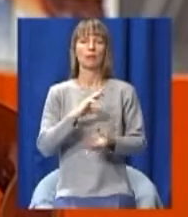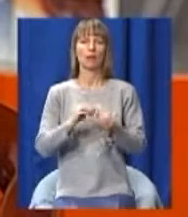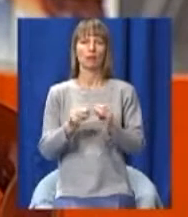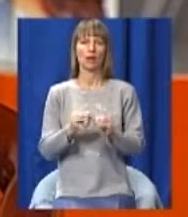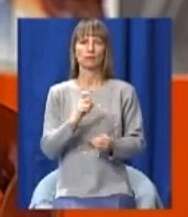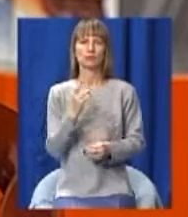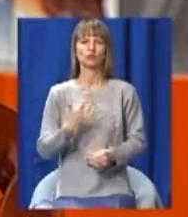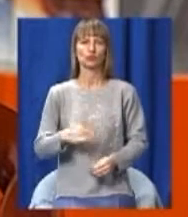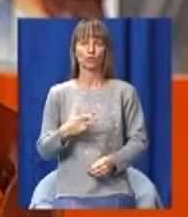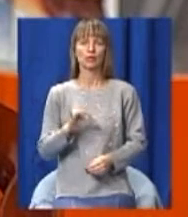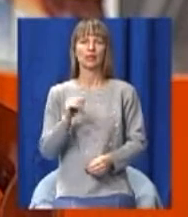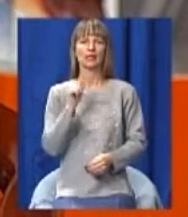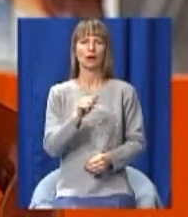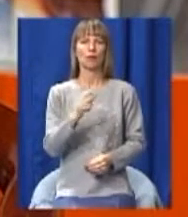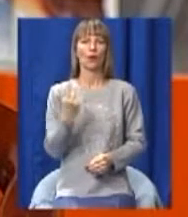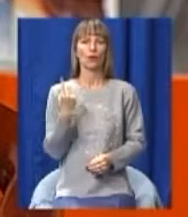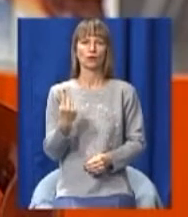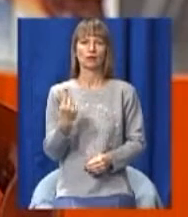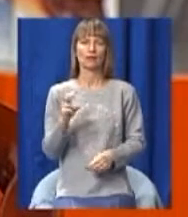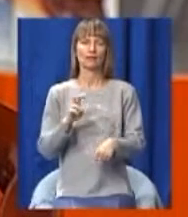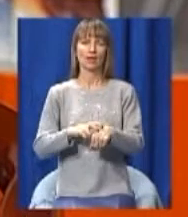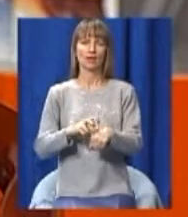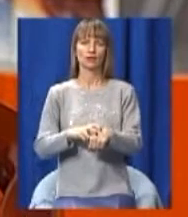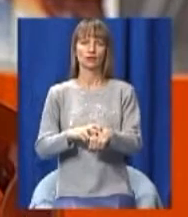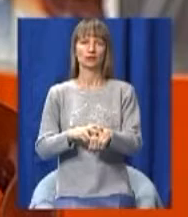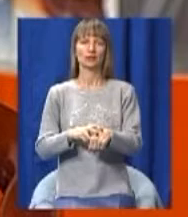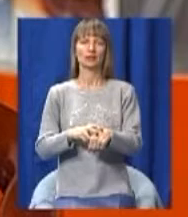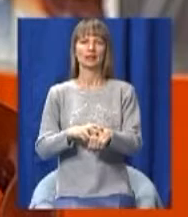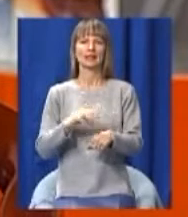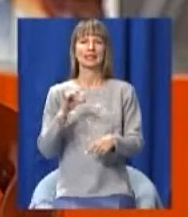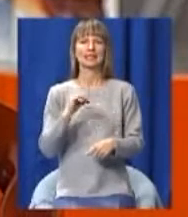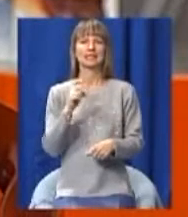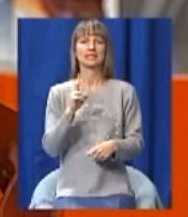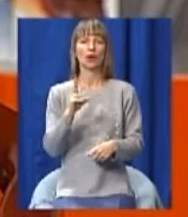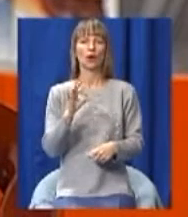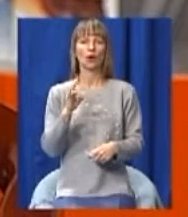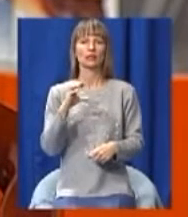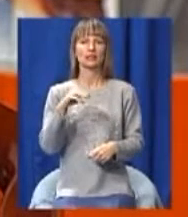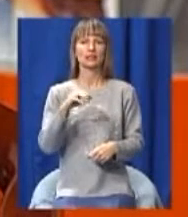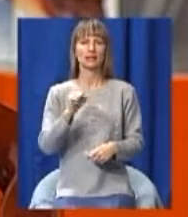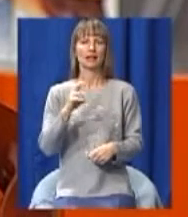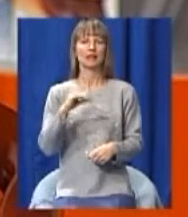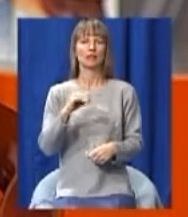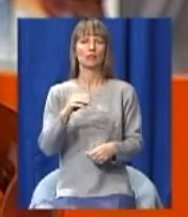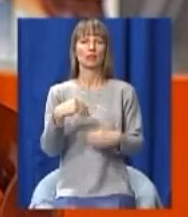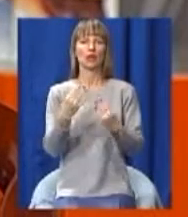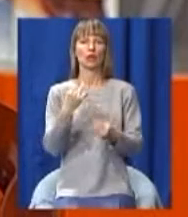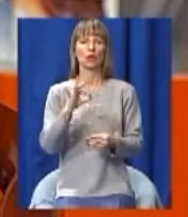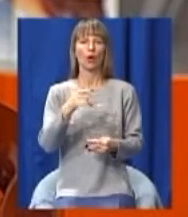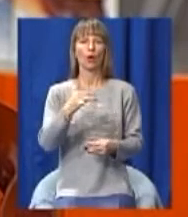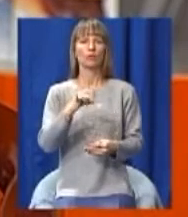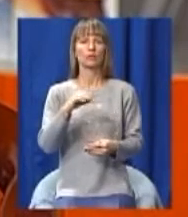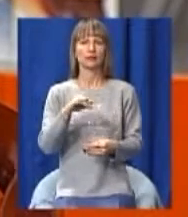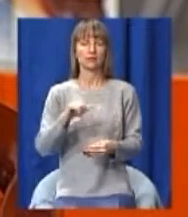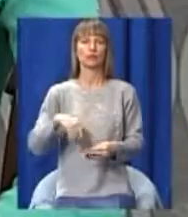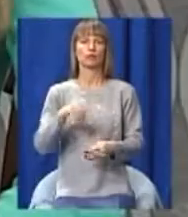проблеми з желудком, і йому один лікар з Константинополя дав йогурт, і потім цей король розповідав